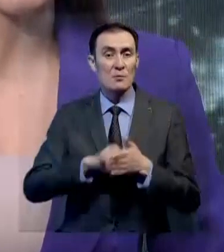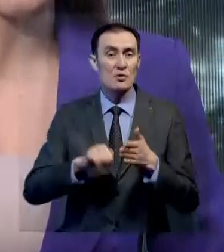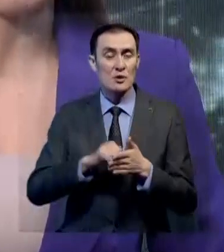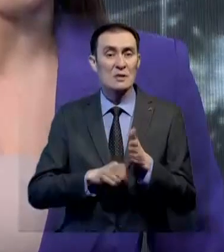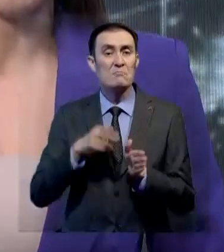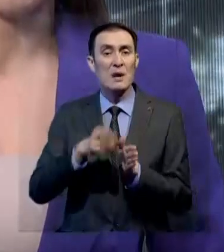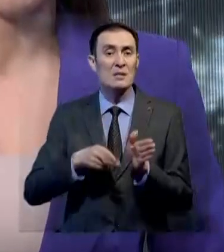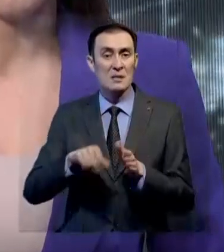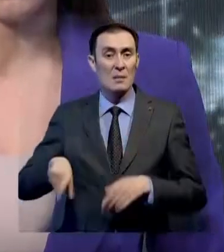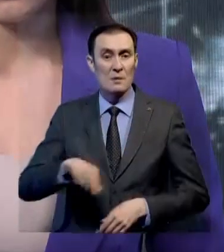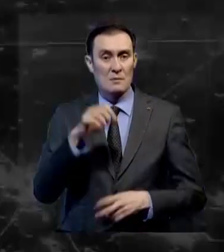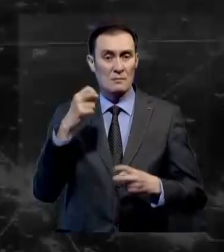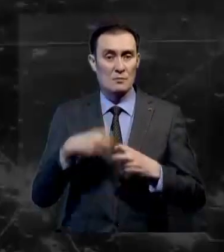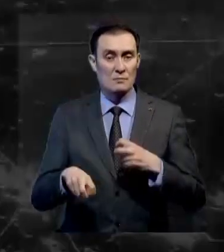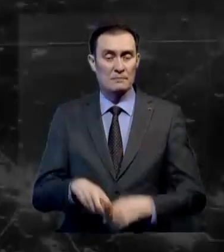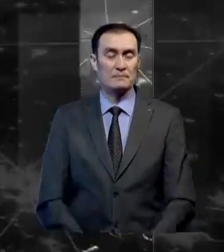с поездами.